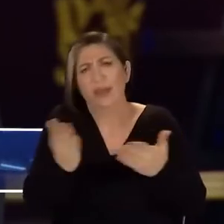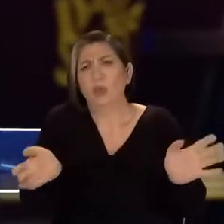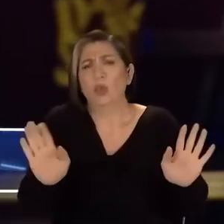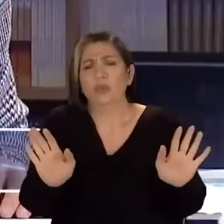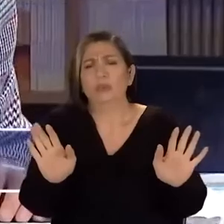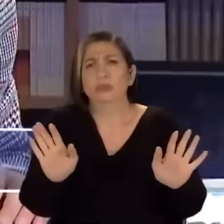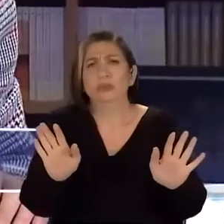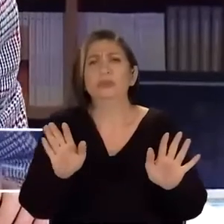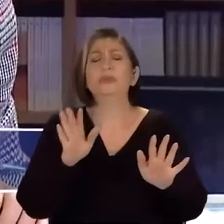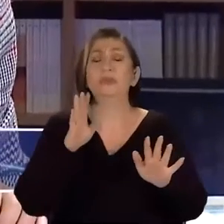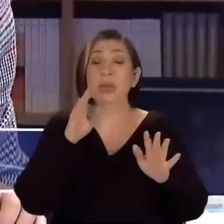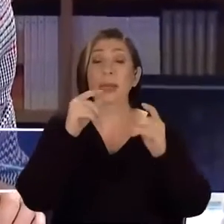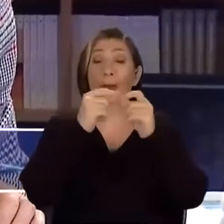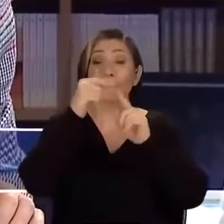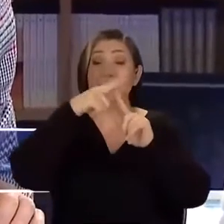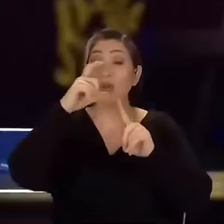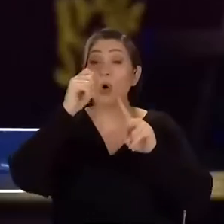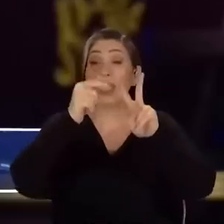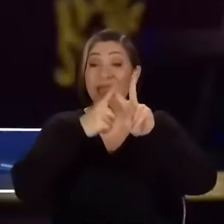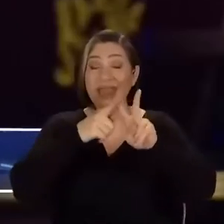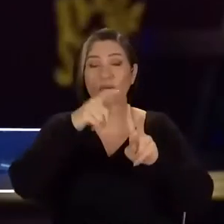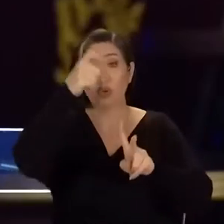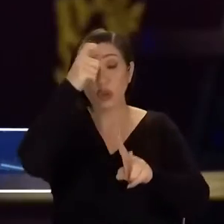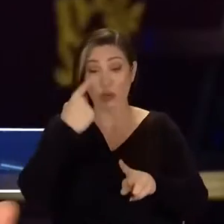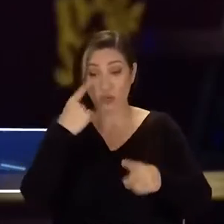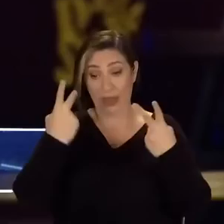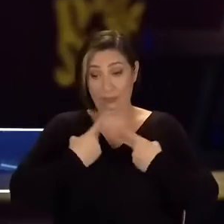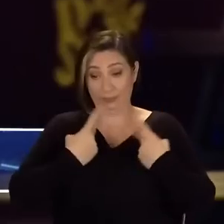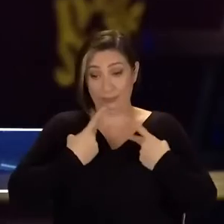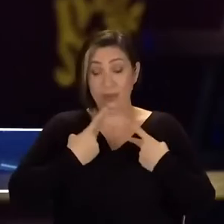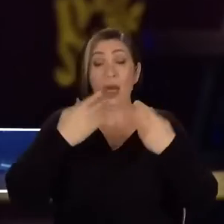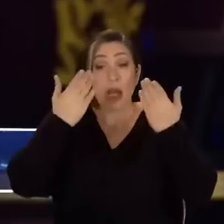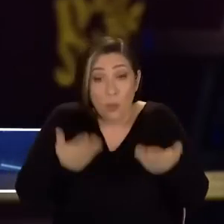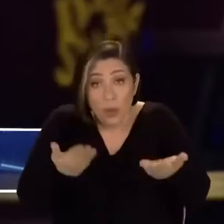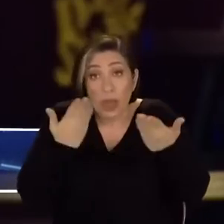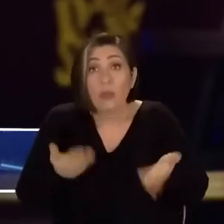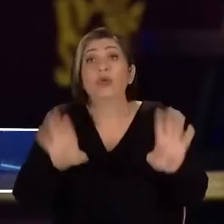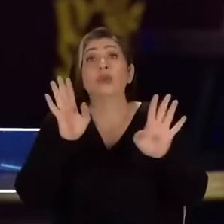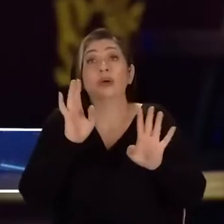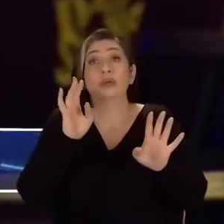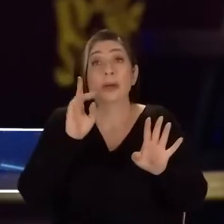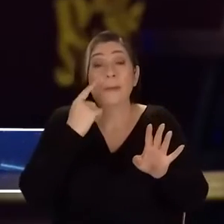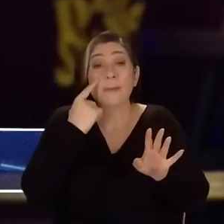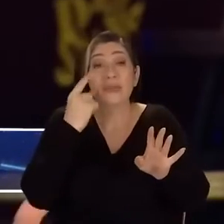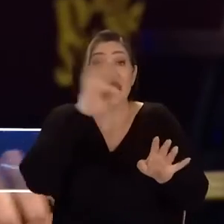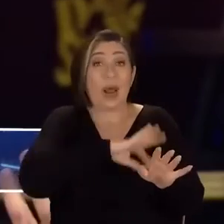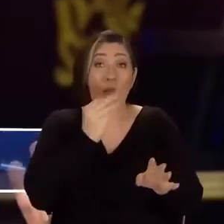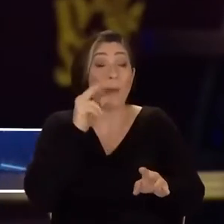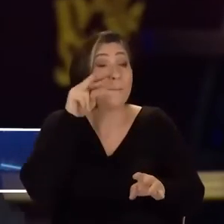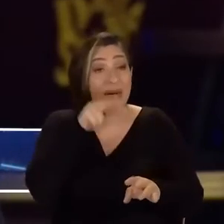Devam ediyor. Dolayısıyla Bitcoin Türkiye Cumhuriyeti açısından kabul ediliyor mu, edilmiyor mu gibi değer açısından